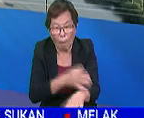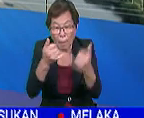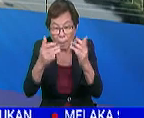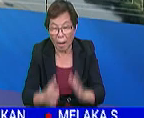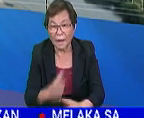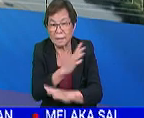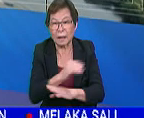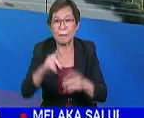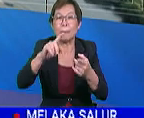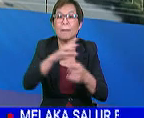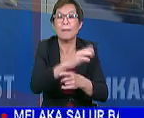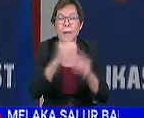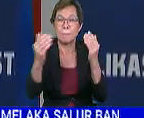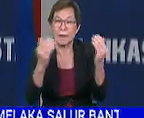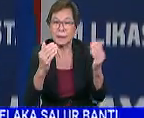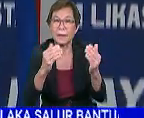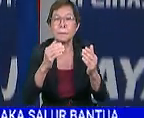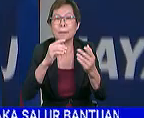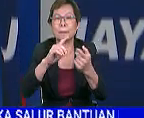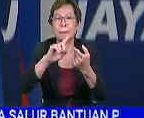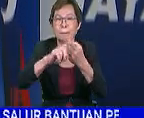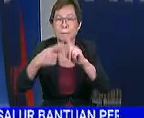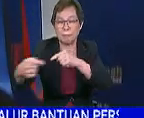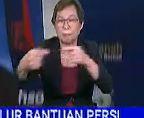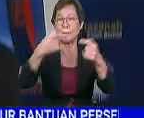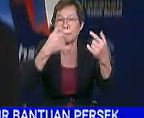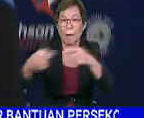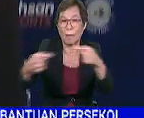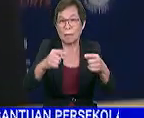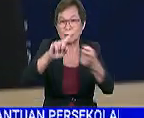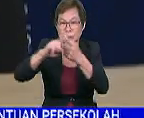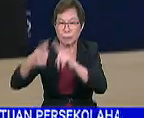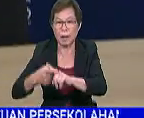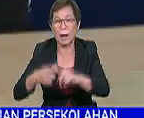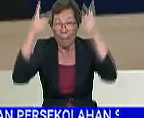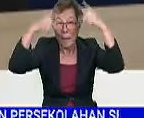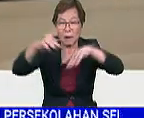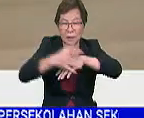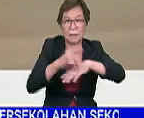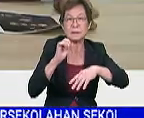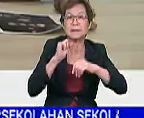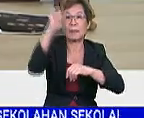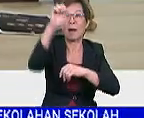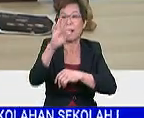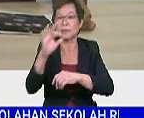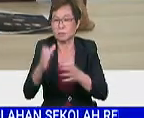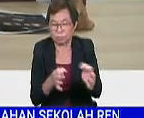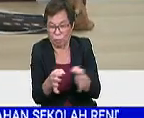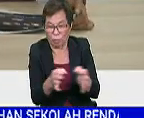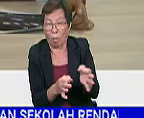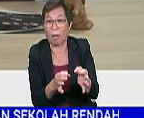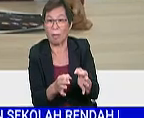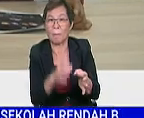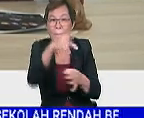perlawanan persahabatan pengarah teknikal Sabah FC Scot olerenso menjelaskan